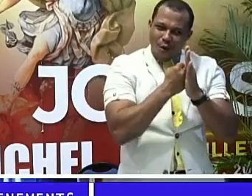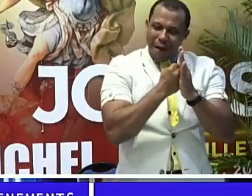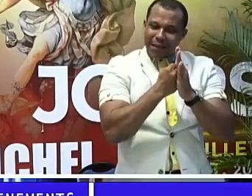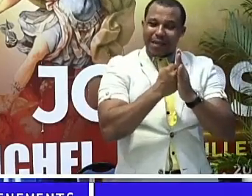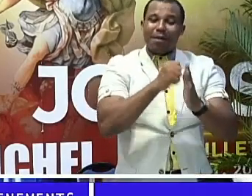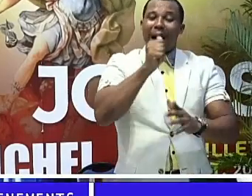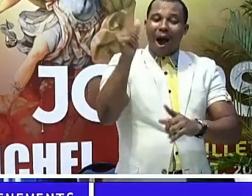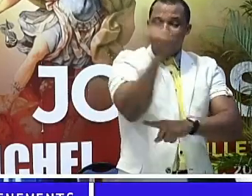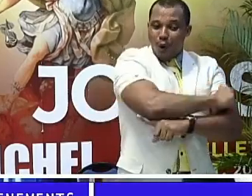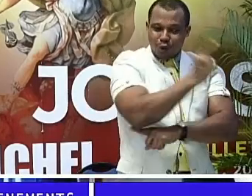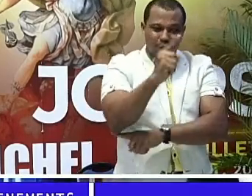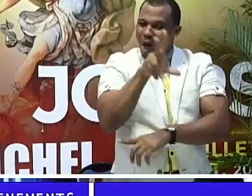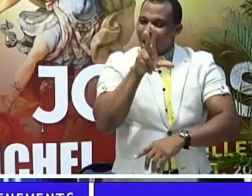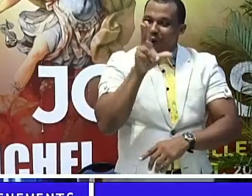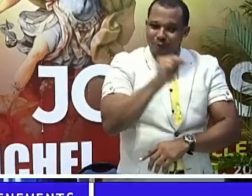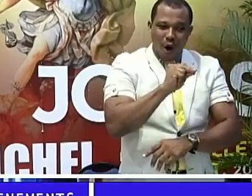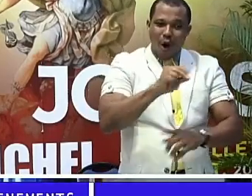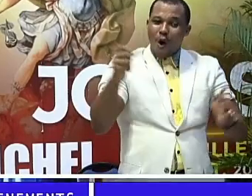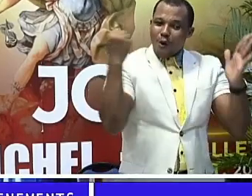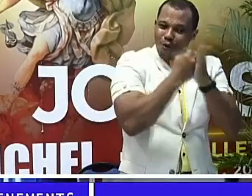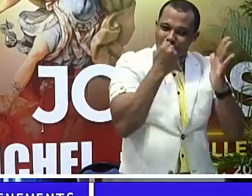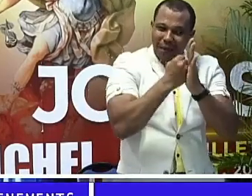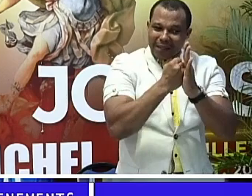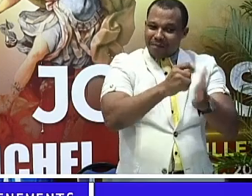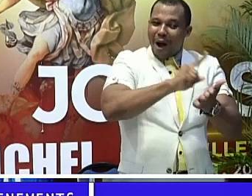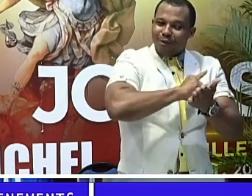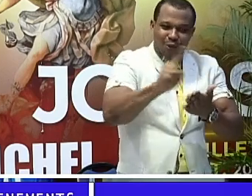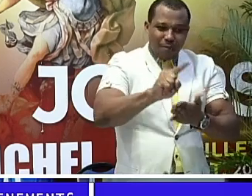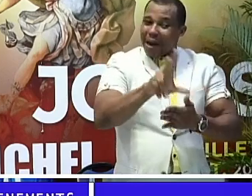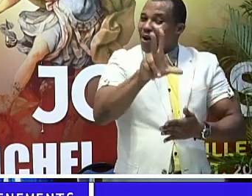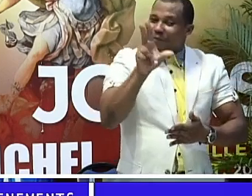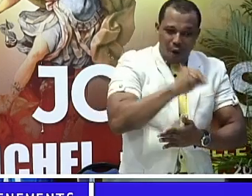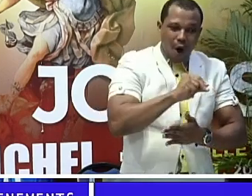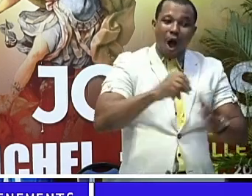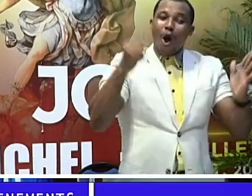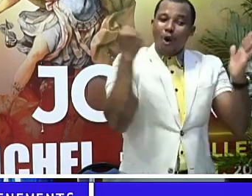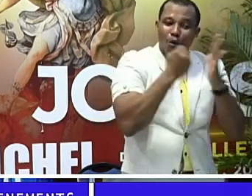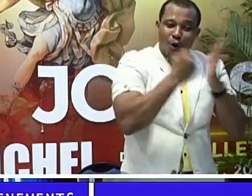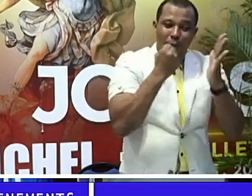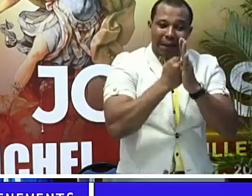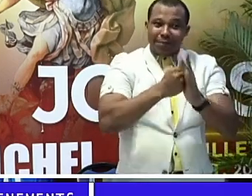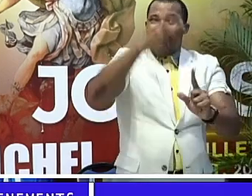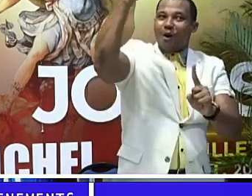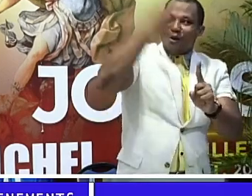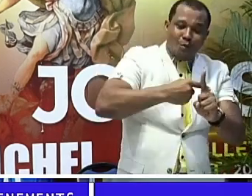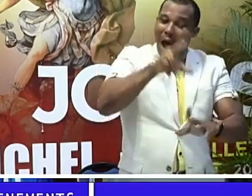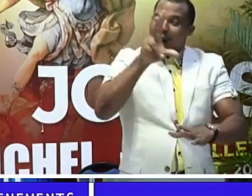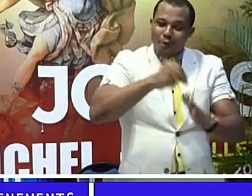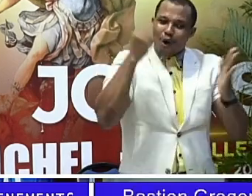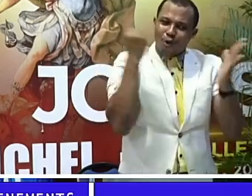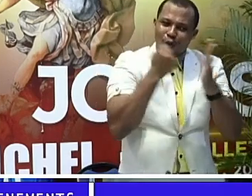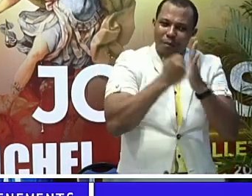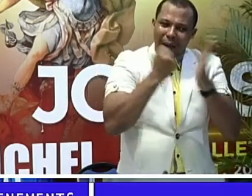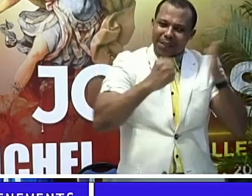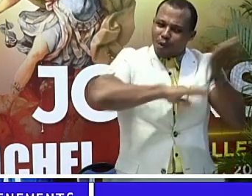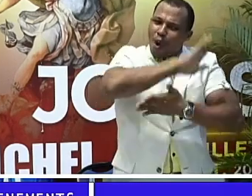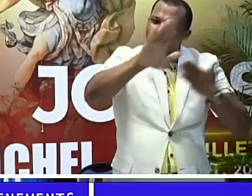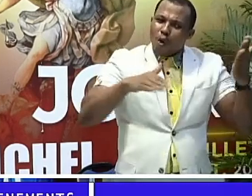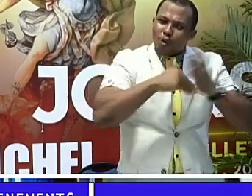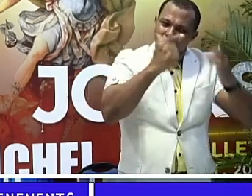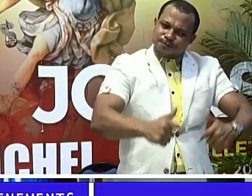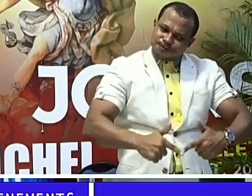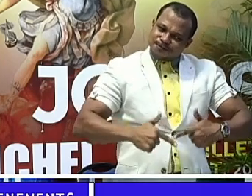jour. Combat c'est pas pour une semaine. Combat c'est pas pour un mois. Combat c'est pour toute la